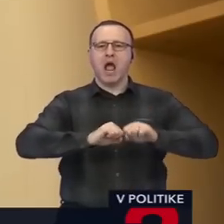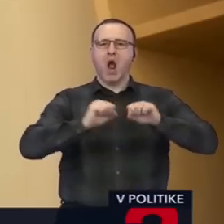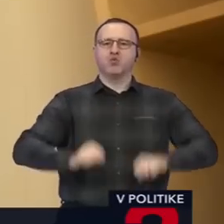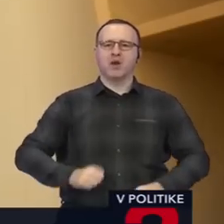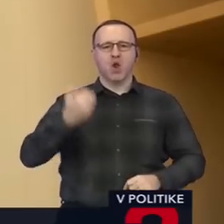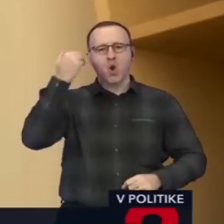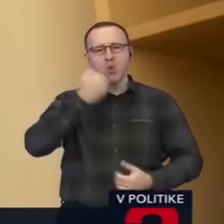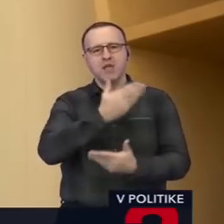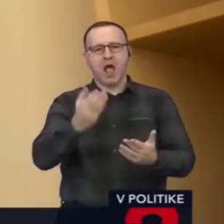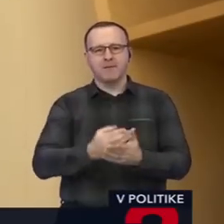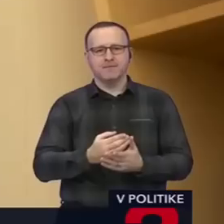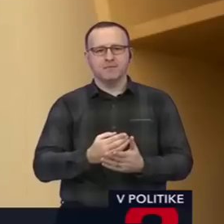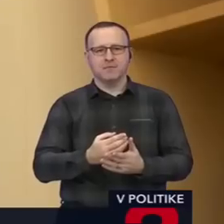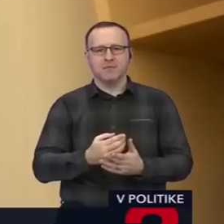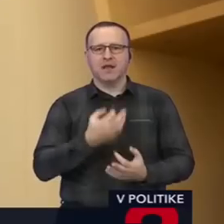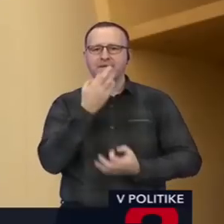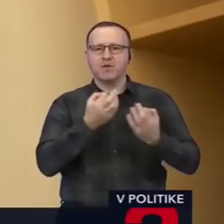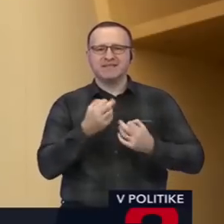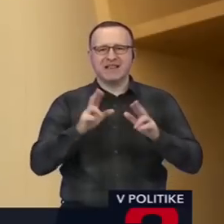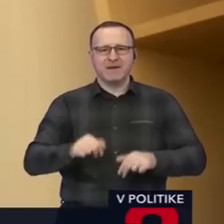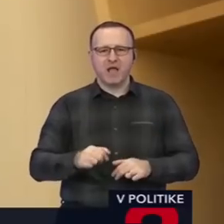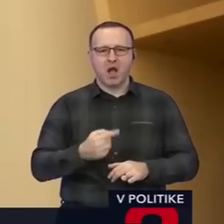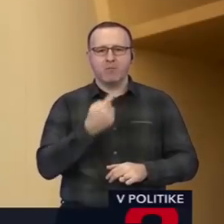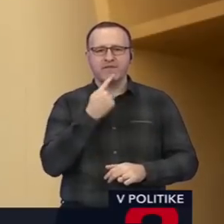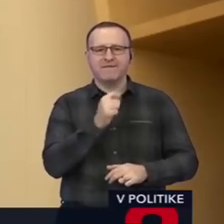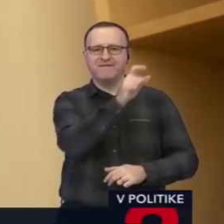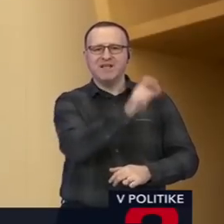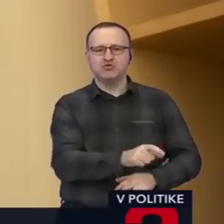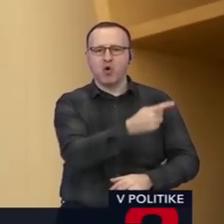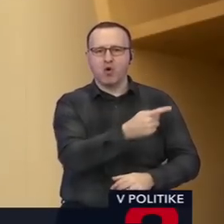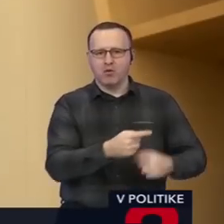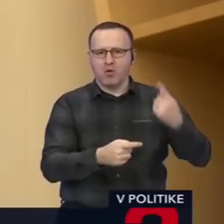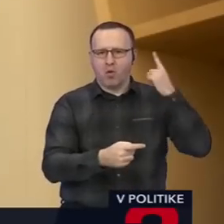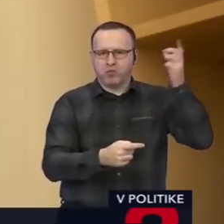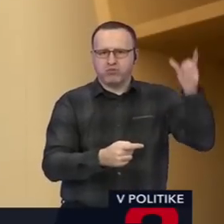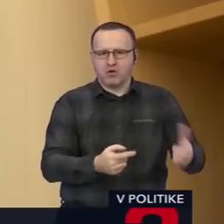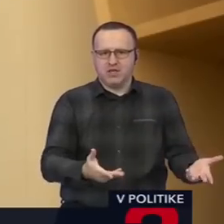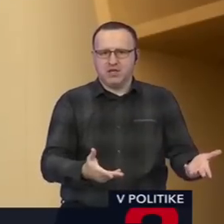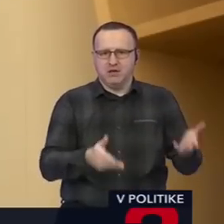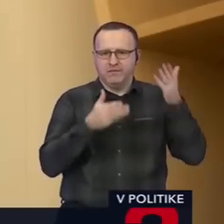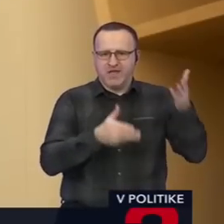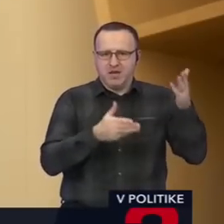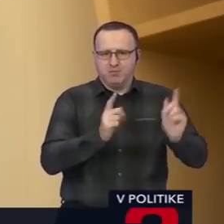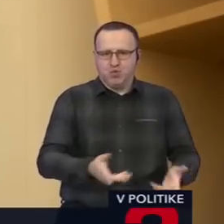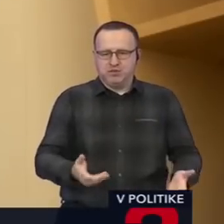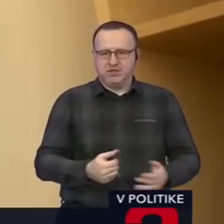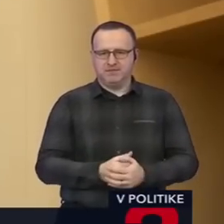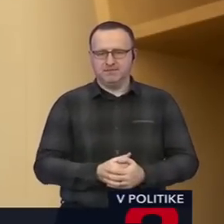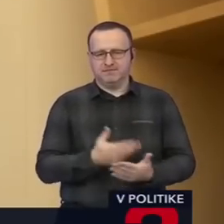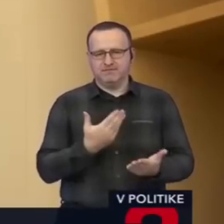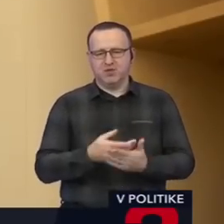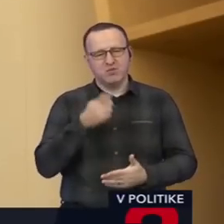ak chceme proti ruskej propagande niečo urobiť, tak máme my voliči v rukách veľmi konkrétny nástroj.